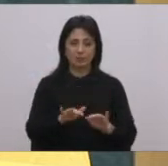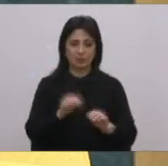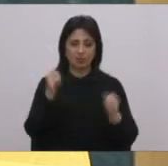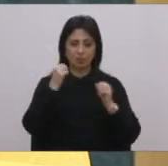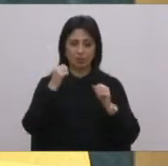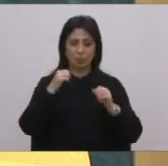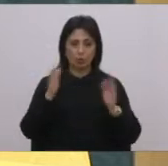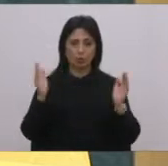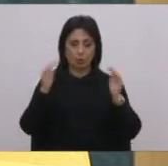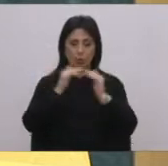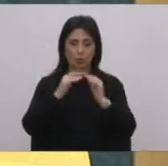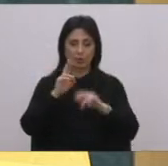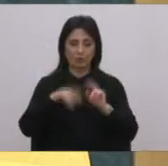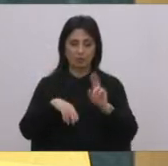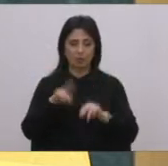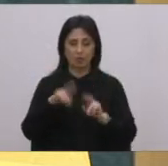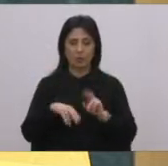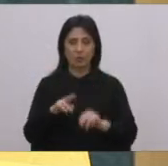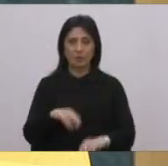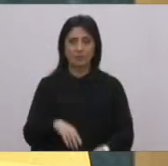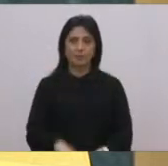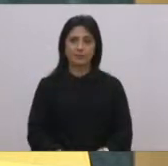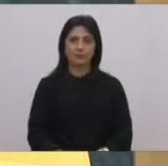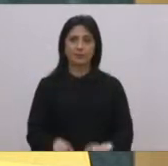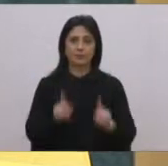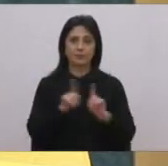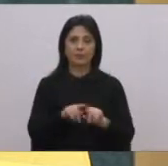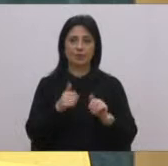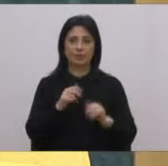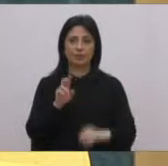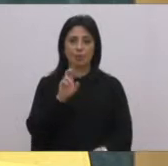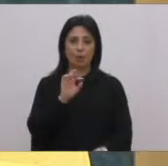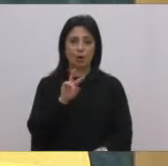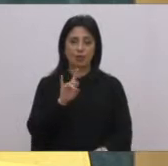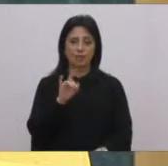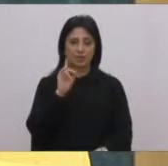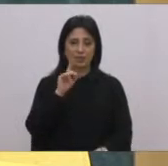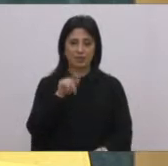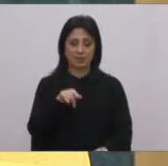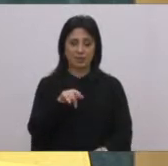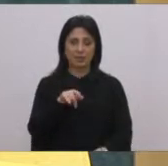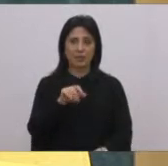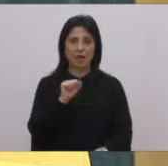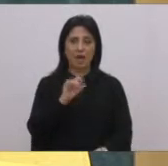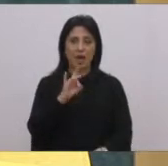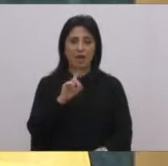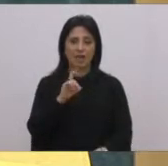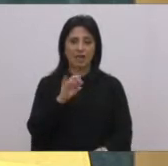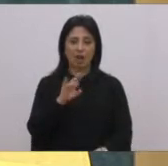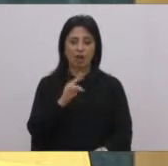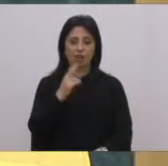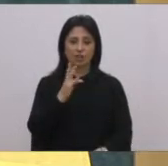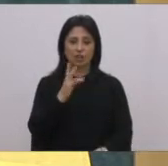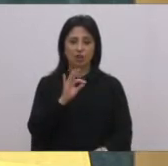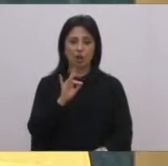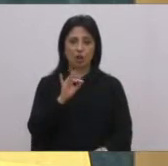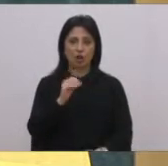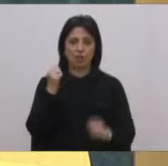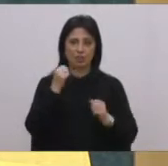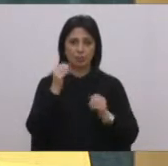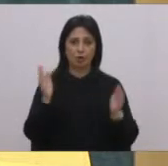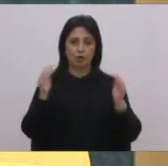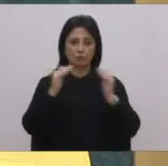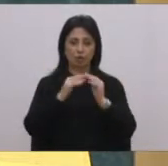sportului complexების მშენებლობა, ისევე როგორც ბოლნისში, ახა არქილოს კალოში და წნორში sport complexების